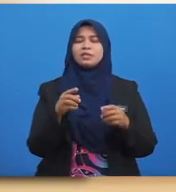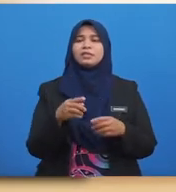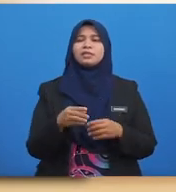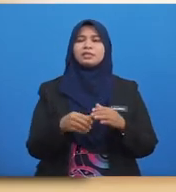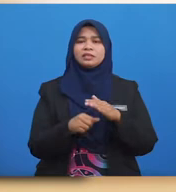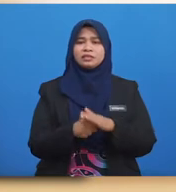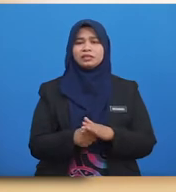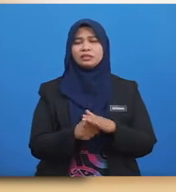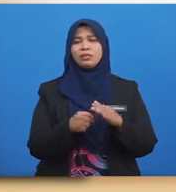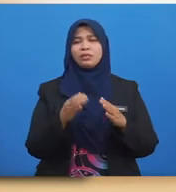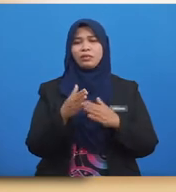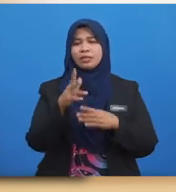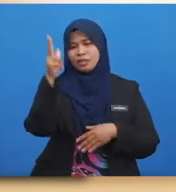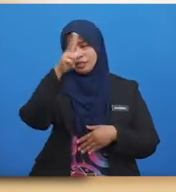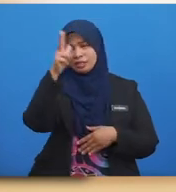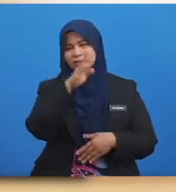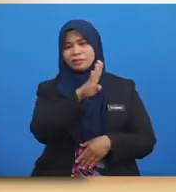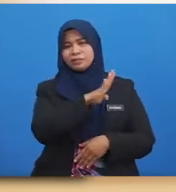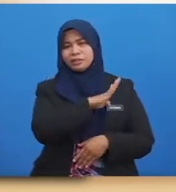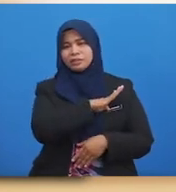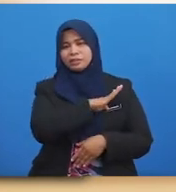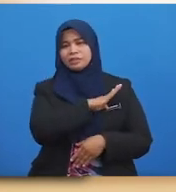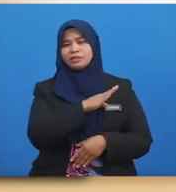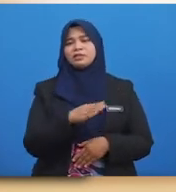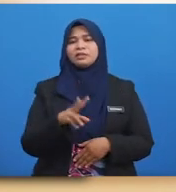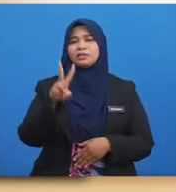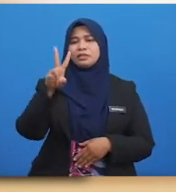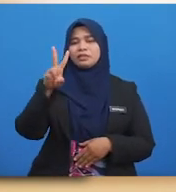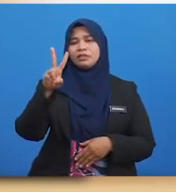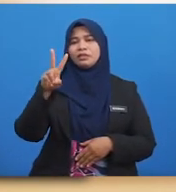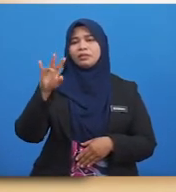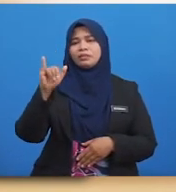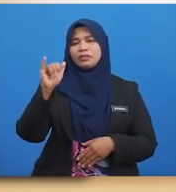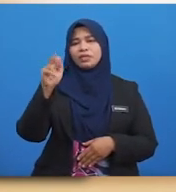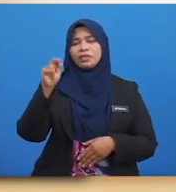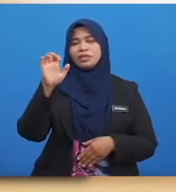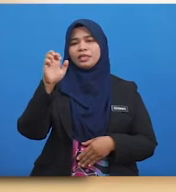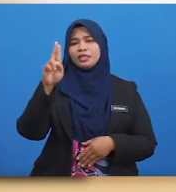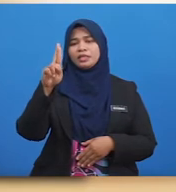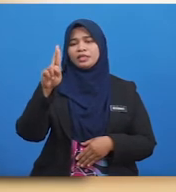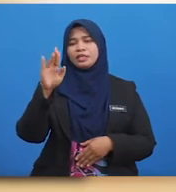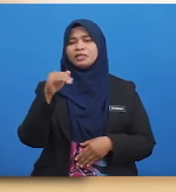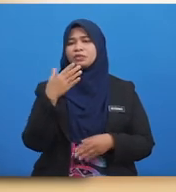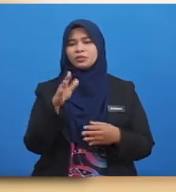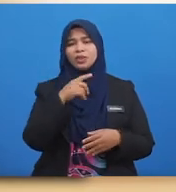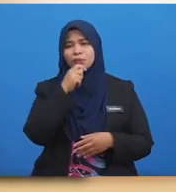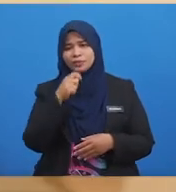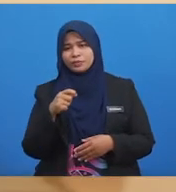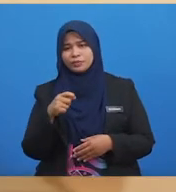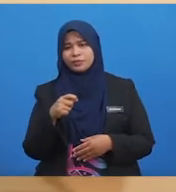oleh kerajaan British. Selain itu, Charles Vinerbrook yang sudah tua, uzur dan tidak mempunyai